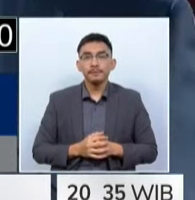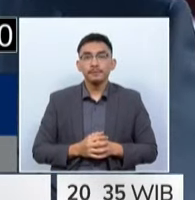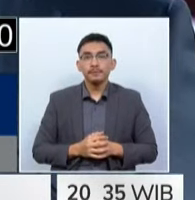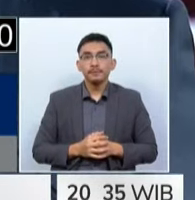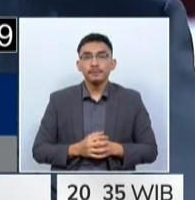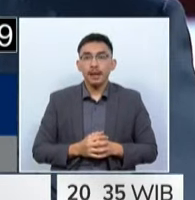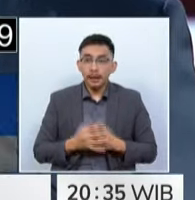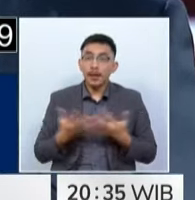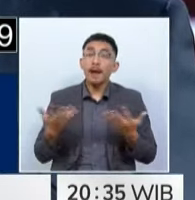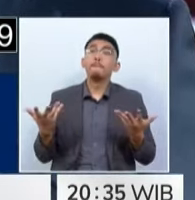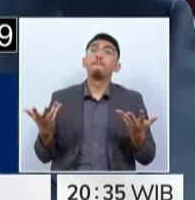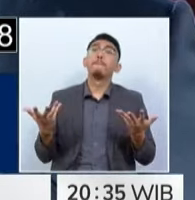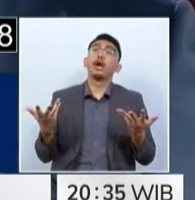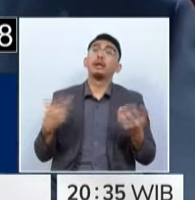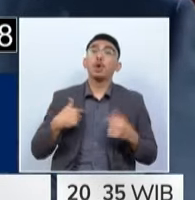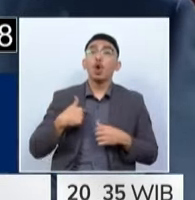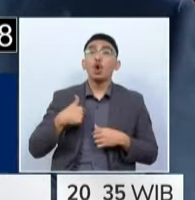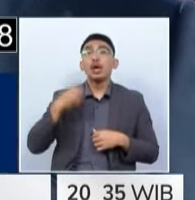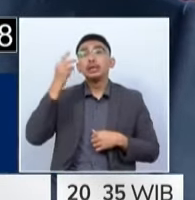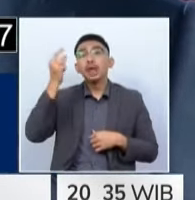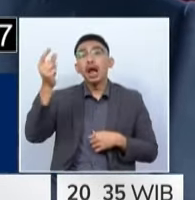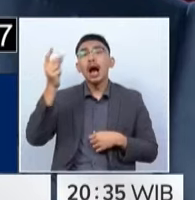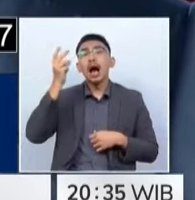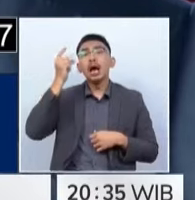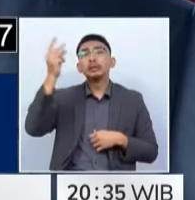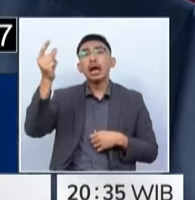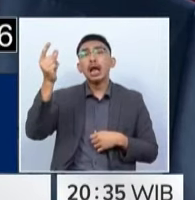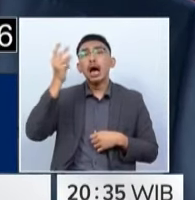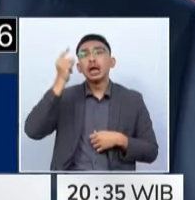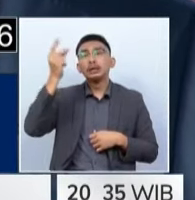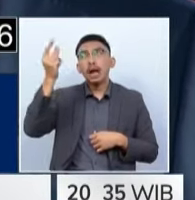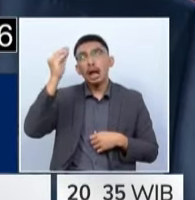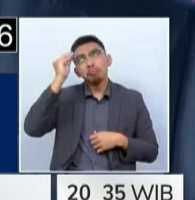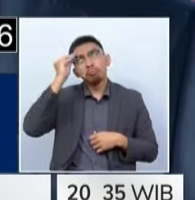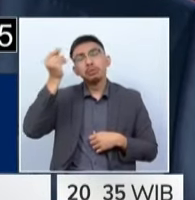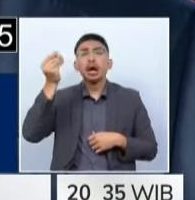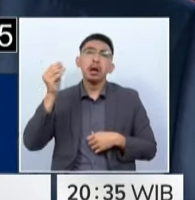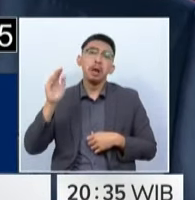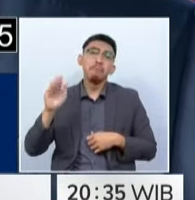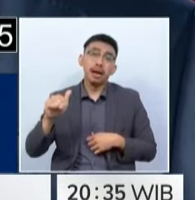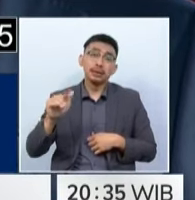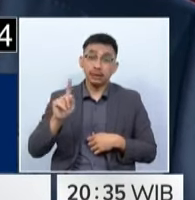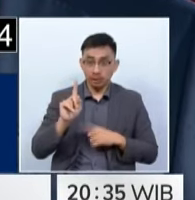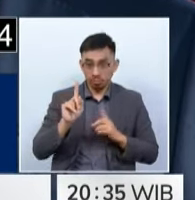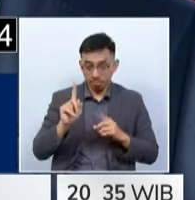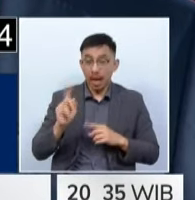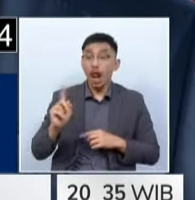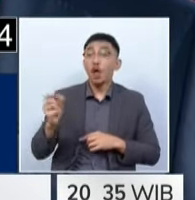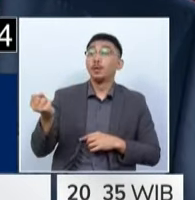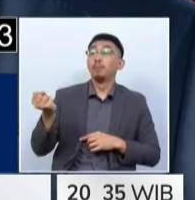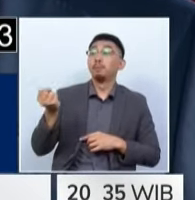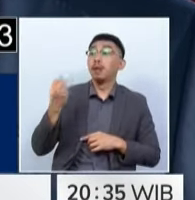normatif ya memang ee kembali kalau dikatakan negara yang harus